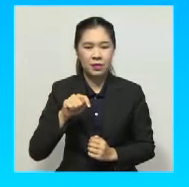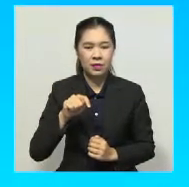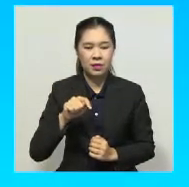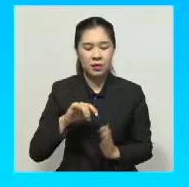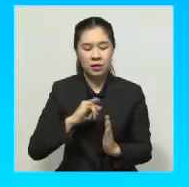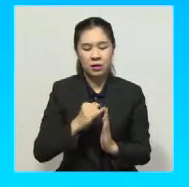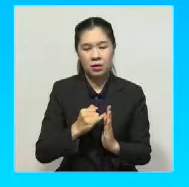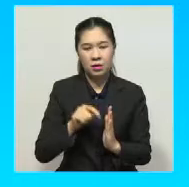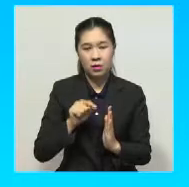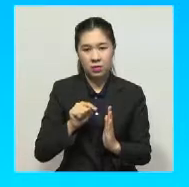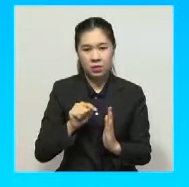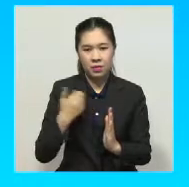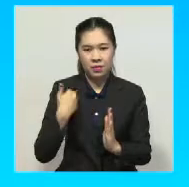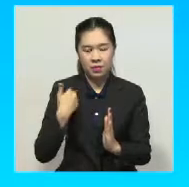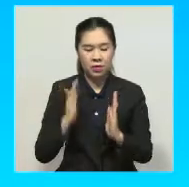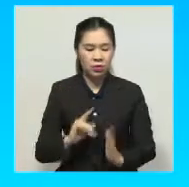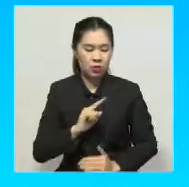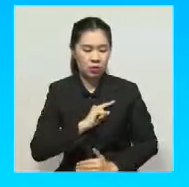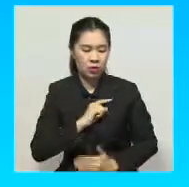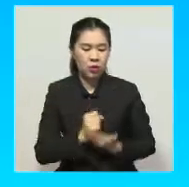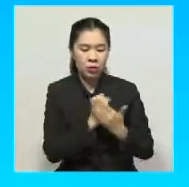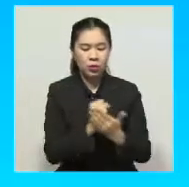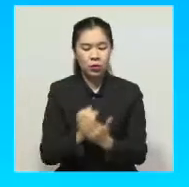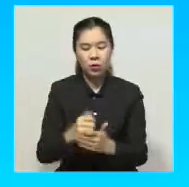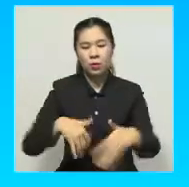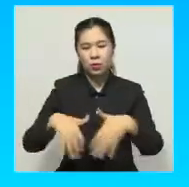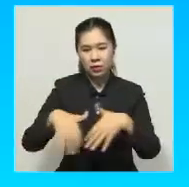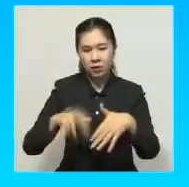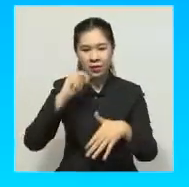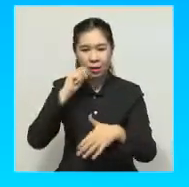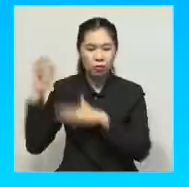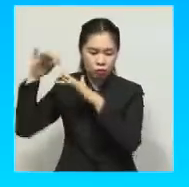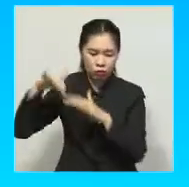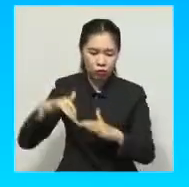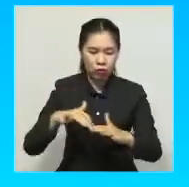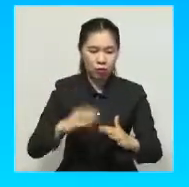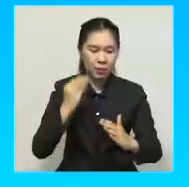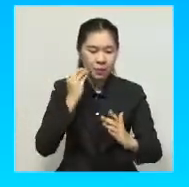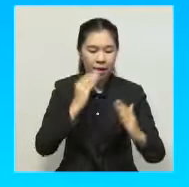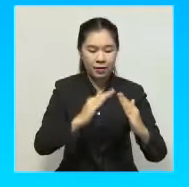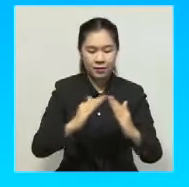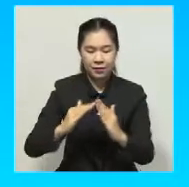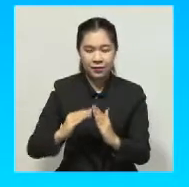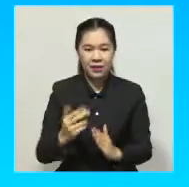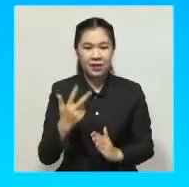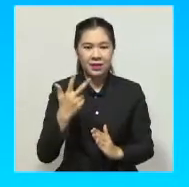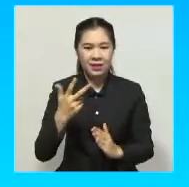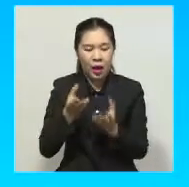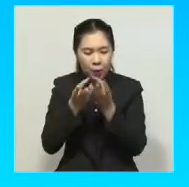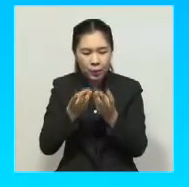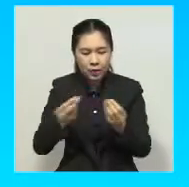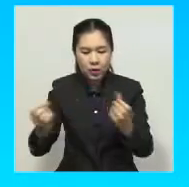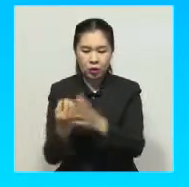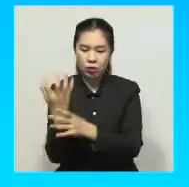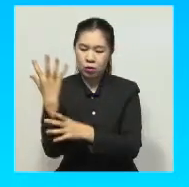ำเภอ2แควเจ้าหน้าที่ช่วยเหลือประชาชนที่ประสบอุทกภัยน้ำป่าไหลหลาก3หลังคาเรือนนะคะที่ทำให้มีดินสไลด์แล้วก็มีต้น